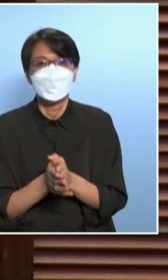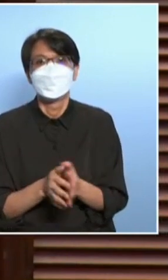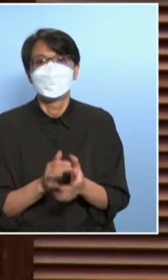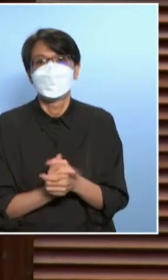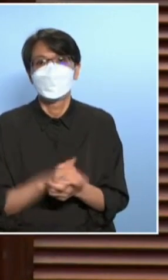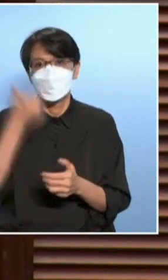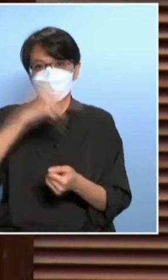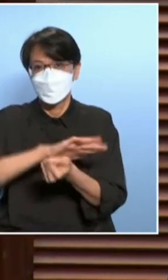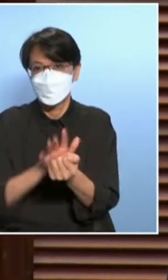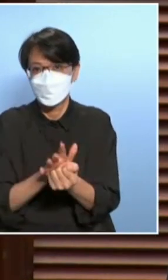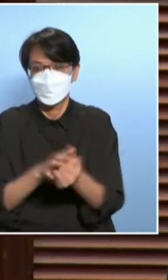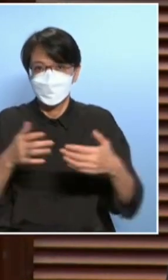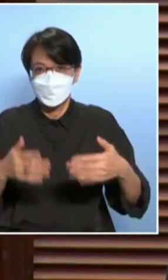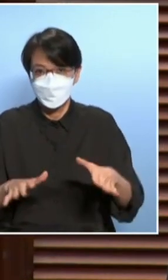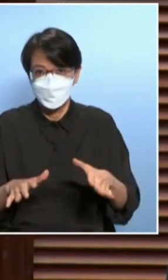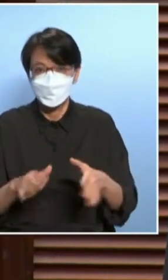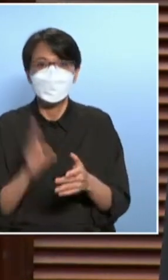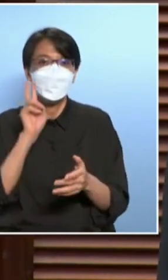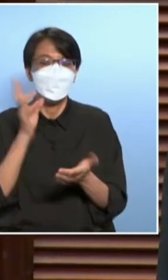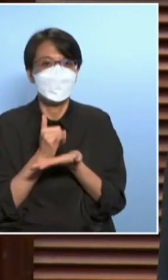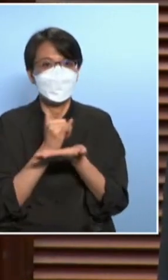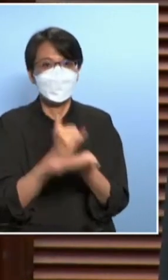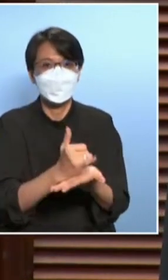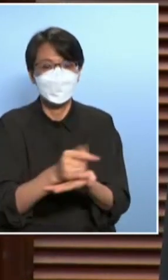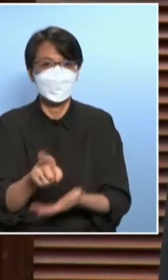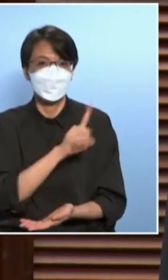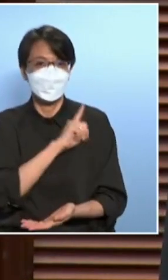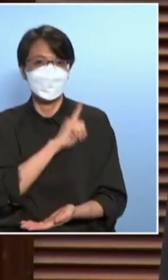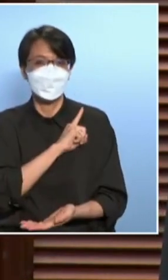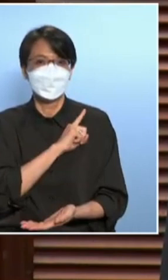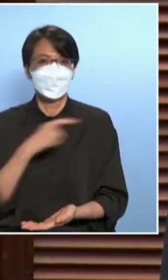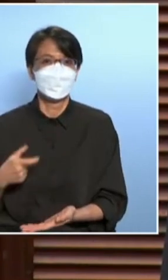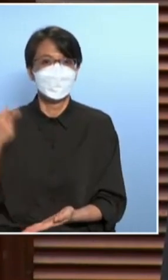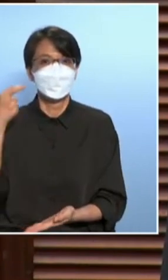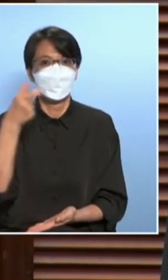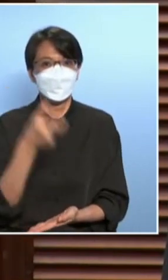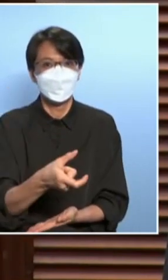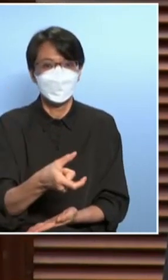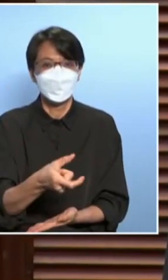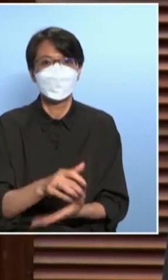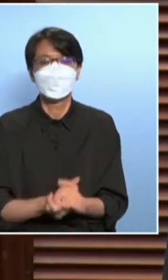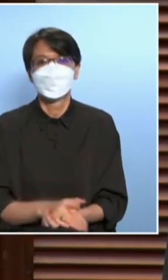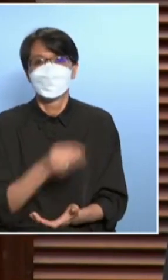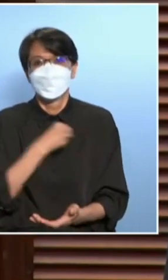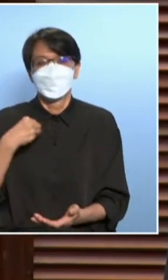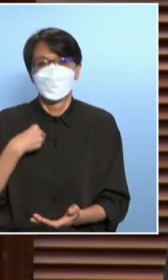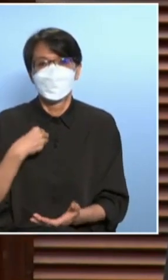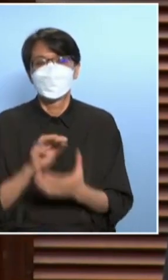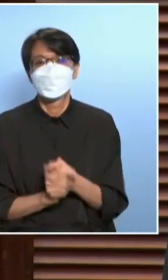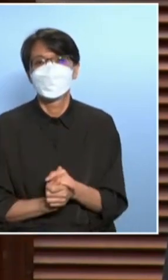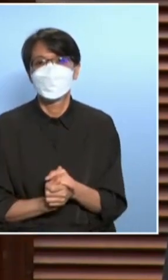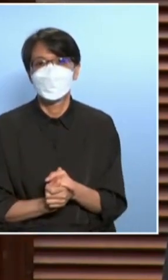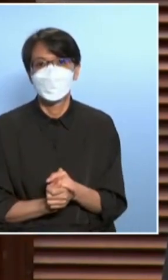染咗呢個新冠咧，係一旦入院嘅話咧，佢哋要自費去嗰、那個醫療費用啊。咁呢個係相當大嘅